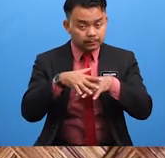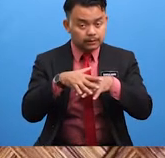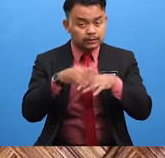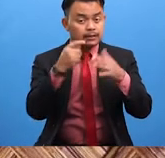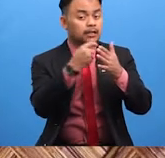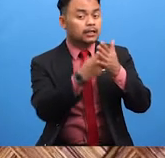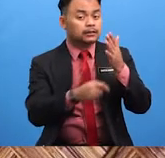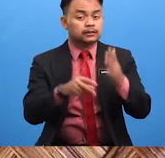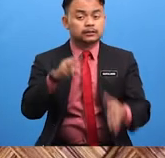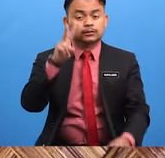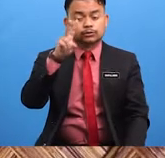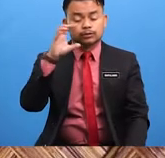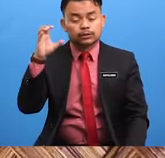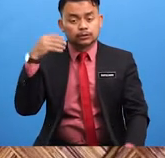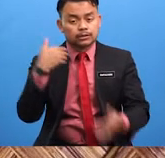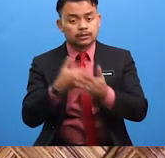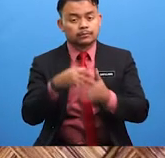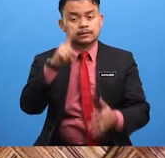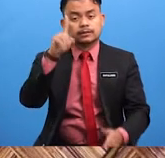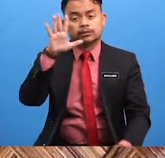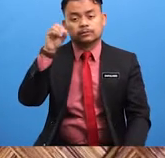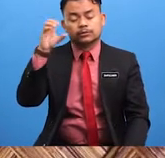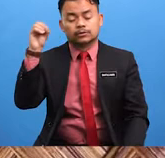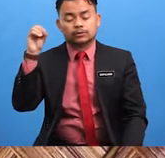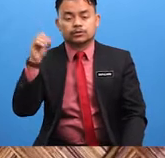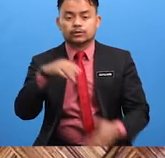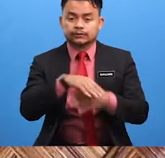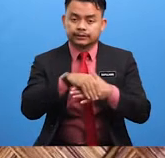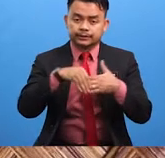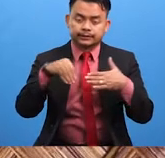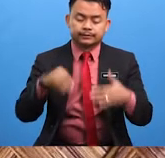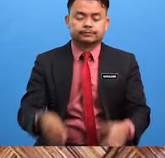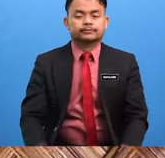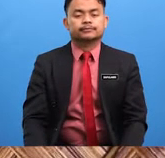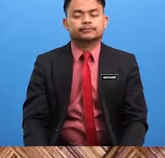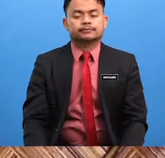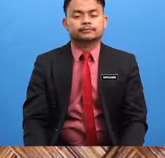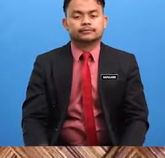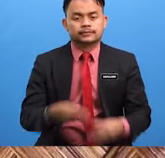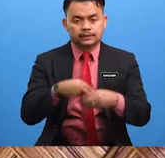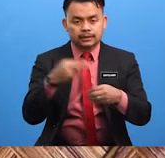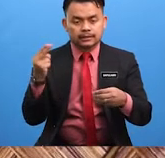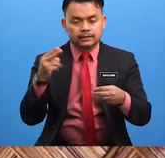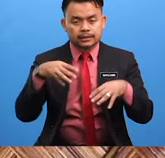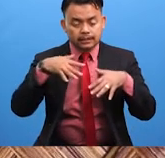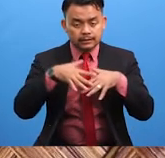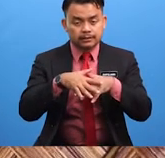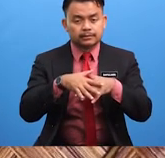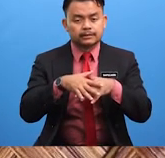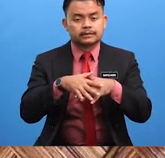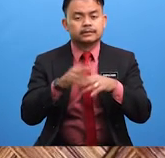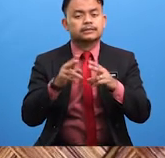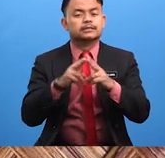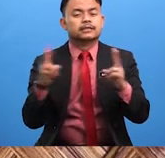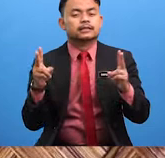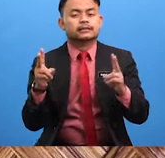sehingga RM1,500 daripada para pelanggan beliau. Ketelitian beliau dalam menghasilkan produk anyaman sangat